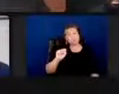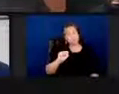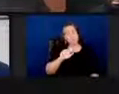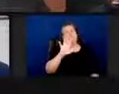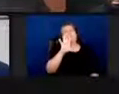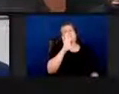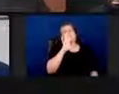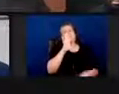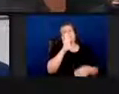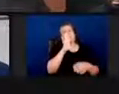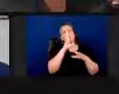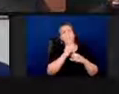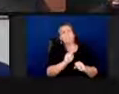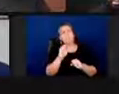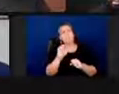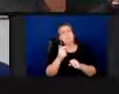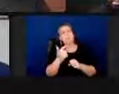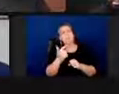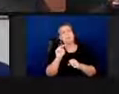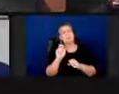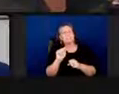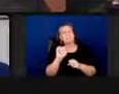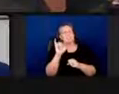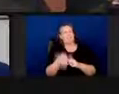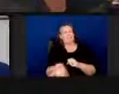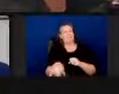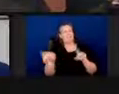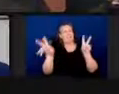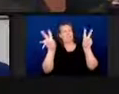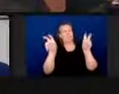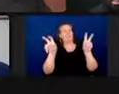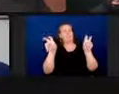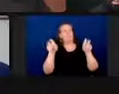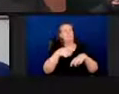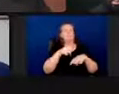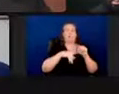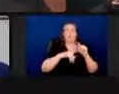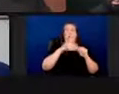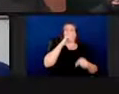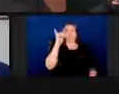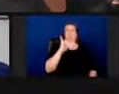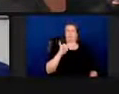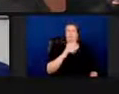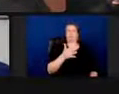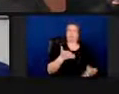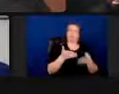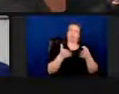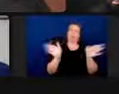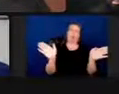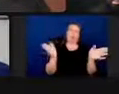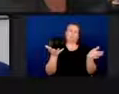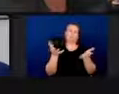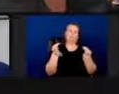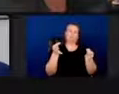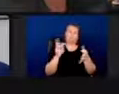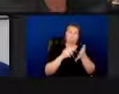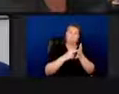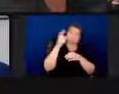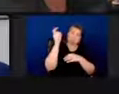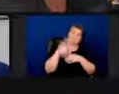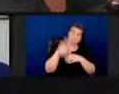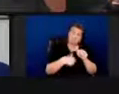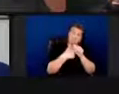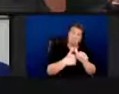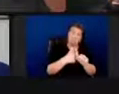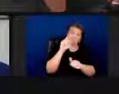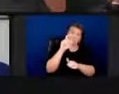المسارات. عندما نتحدث عن الماجنتس أو المدارس الجاذبة طبعا هذه نبذة مختصرة